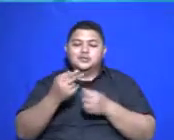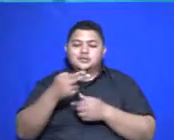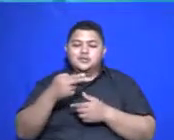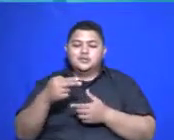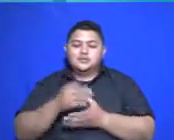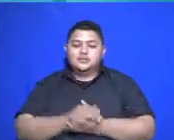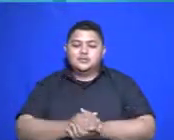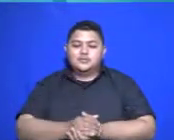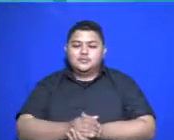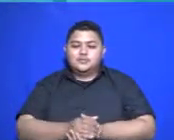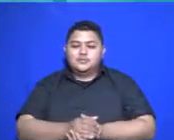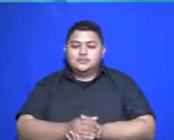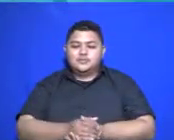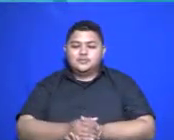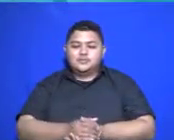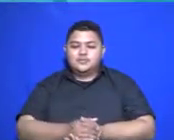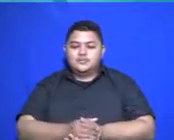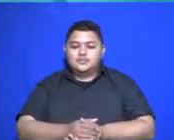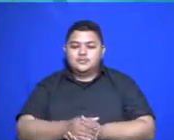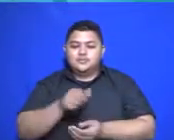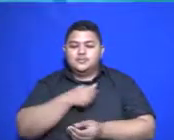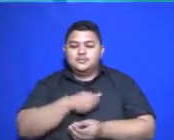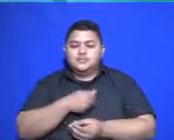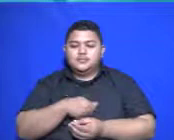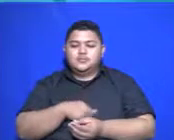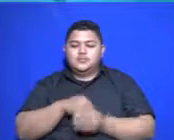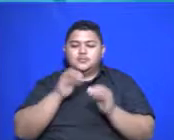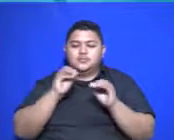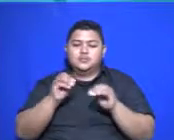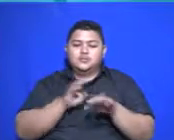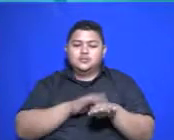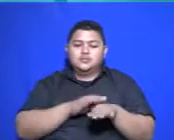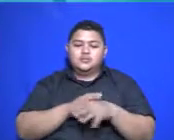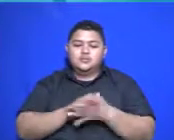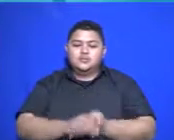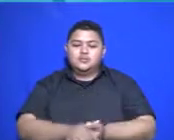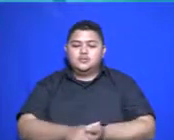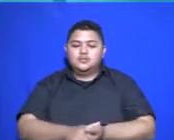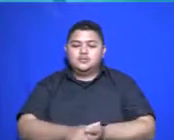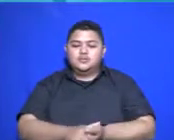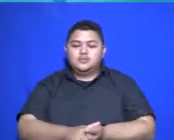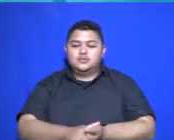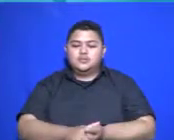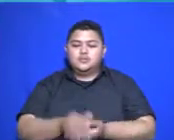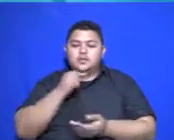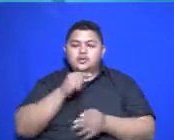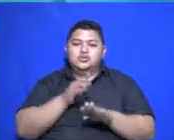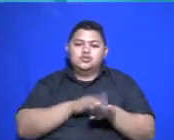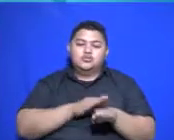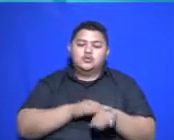Mendikbud. Bapak, tadi kan disebutkan tentang dana alokasi khusus kebudayaan. Itu jumlahnya berapa? Terus nanti regulasinya